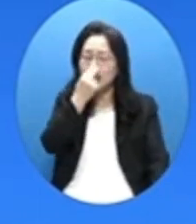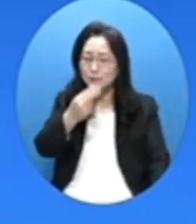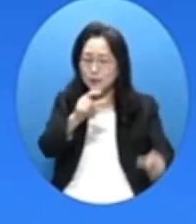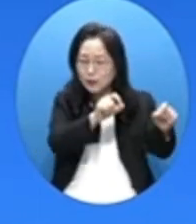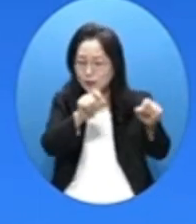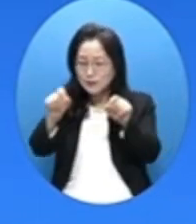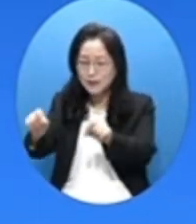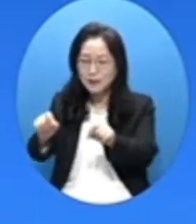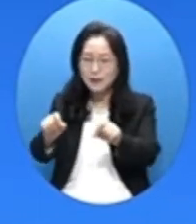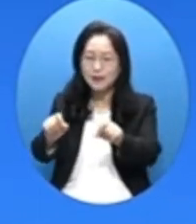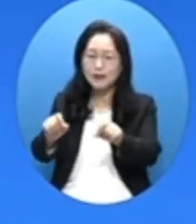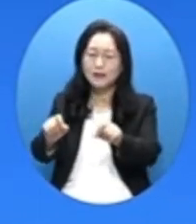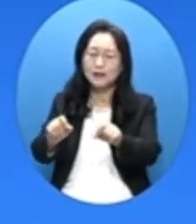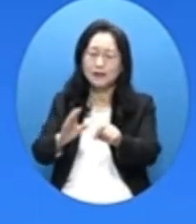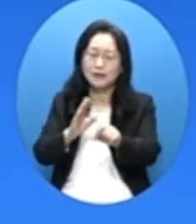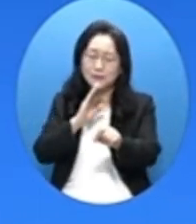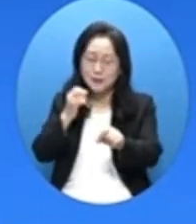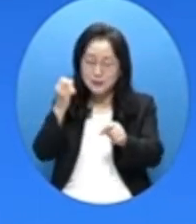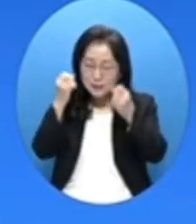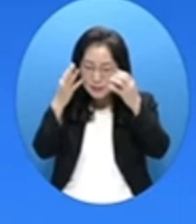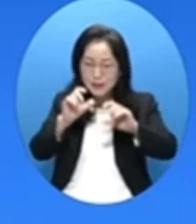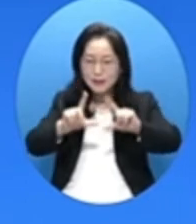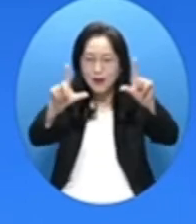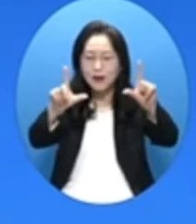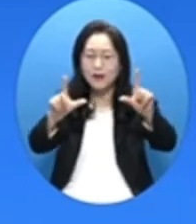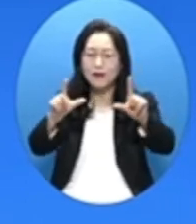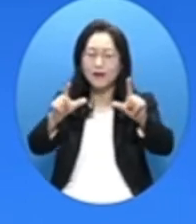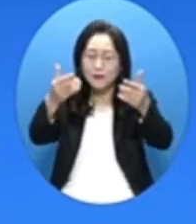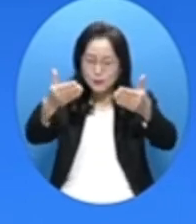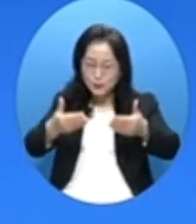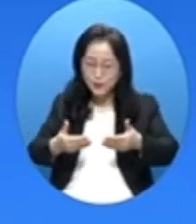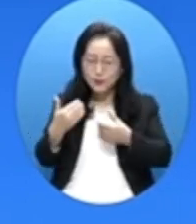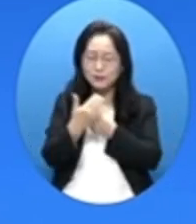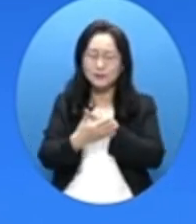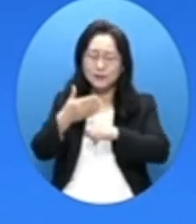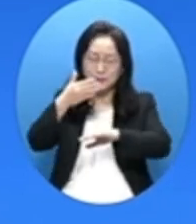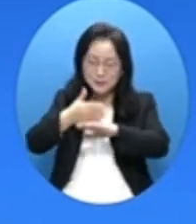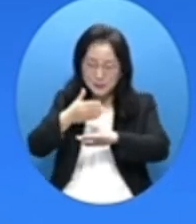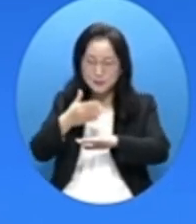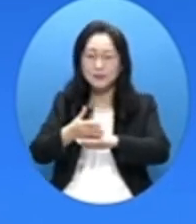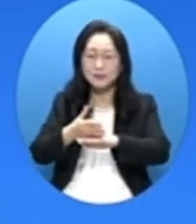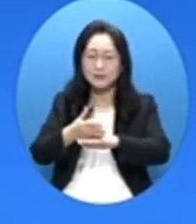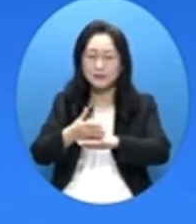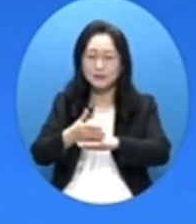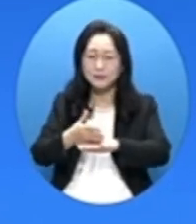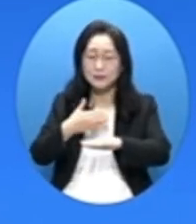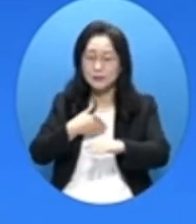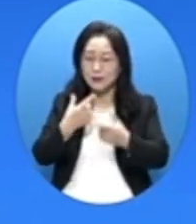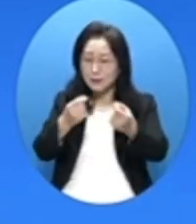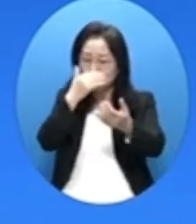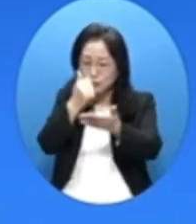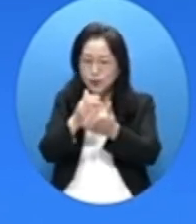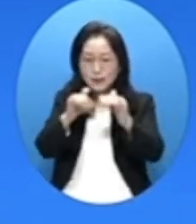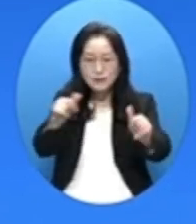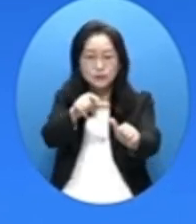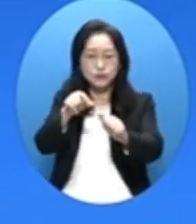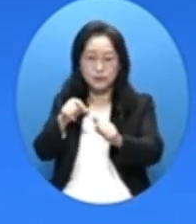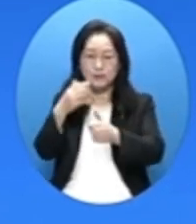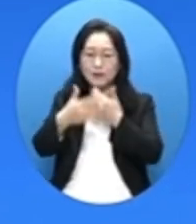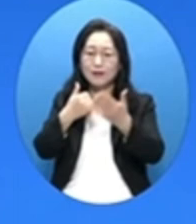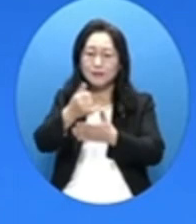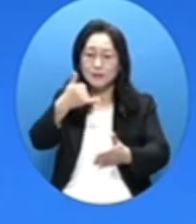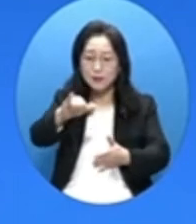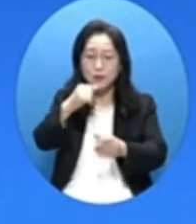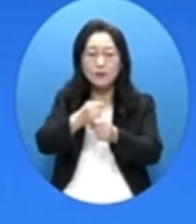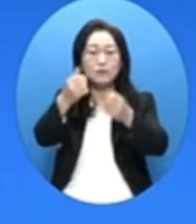연장시켜 줘서 시켜 주셔서 또 새로운 날을 맞게 해 주는 애들 감사합니다 나 같은 죄인 구원하시고 하나님 자녀 되게